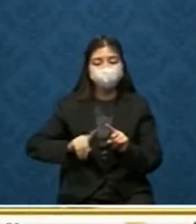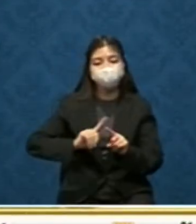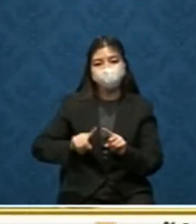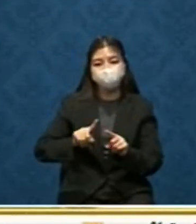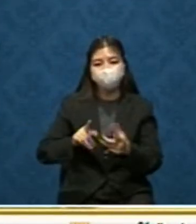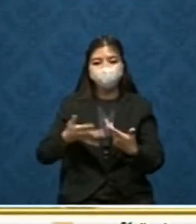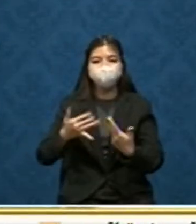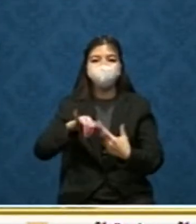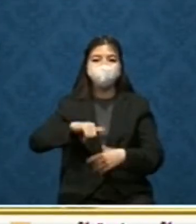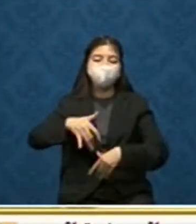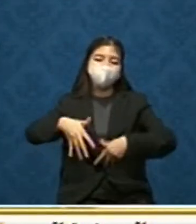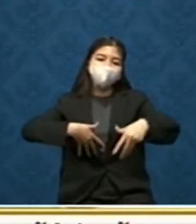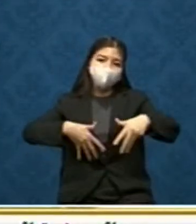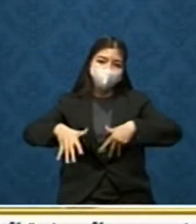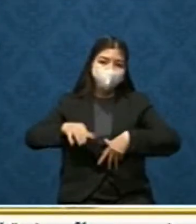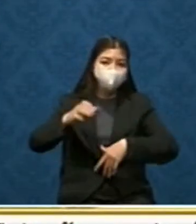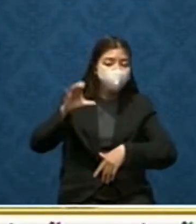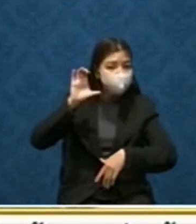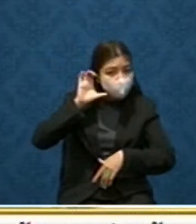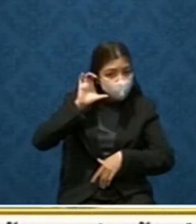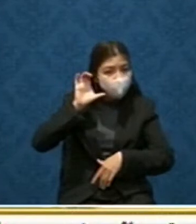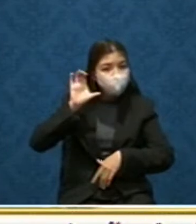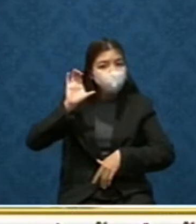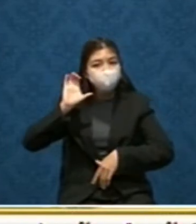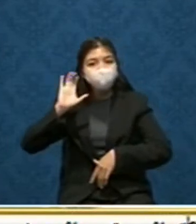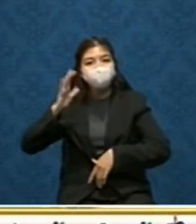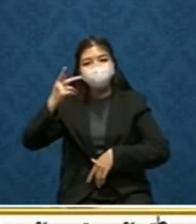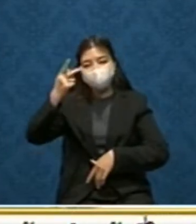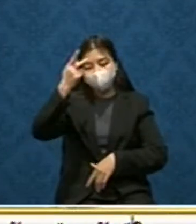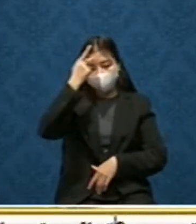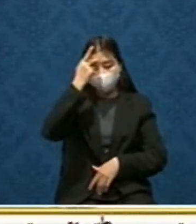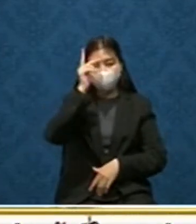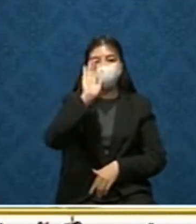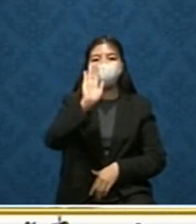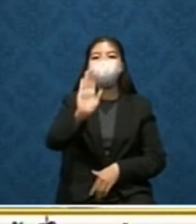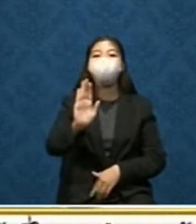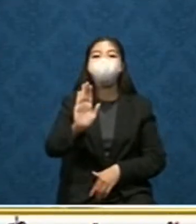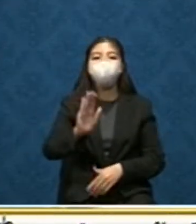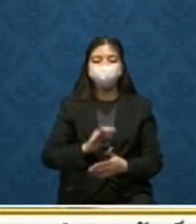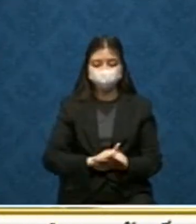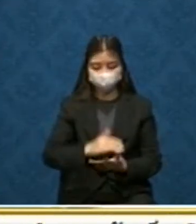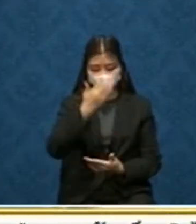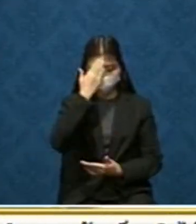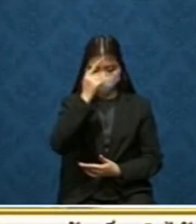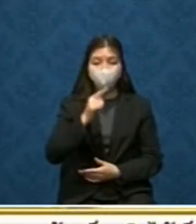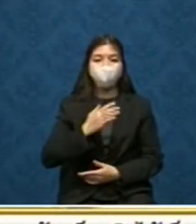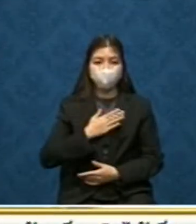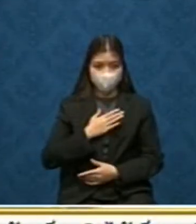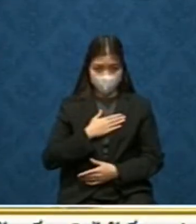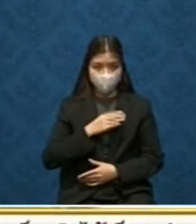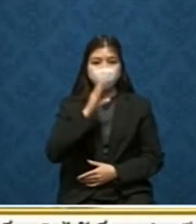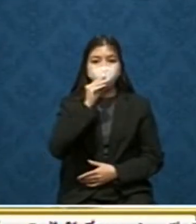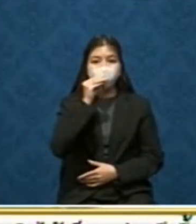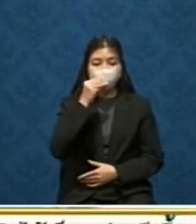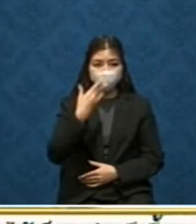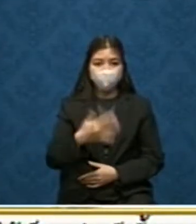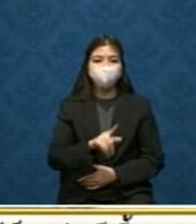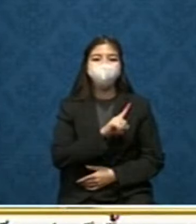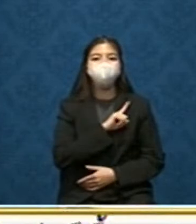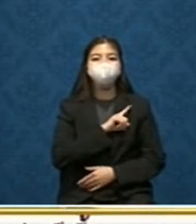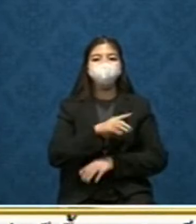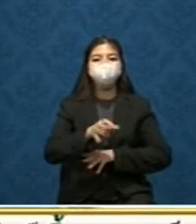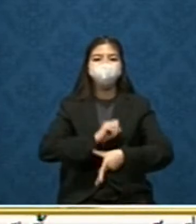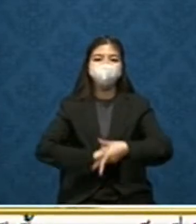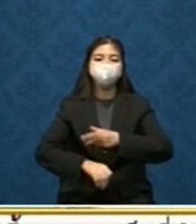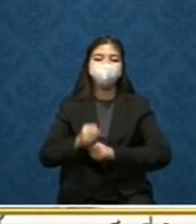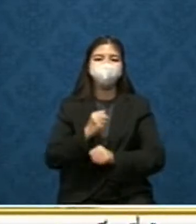บ้านเขาจะเชอไม่เชื่อเป็กรรมของท่านไม่ใชกรรมของพวกผมเพราะพวกผมพูดแล้วทำไม่เดอดรอนแต